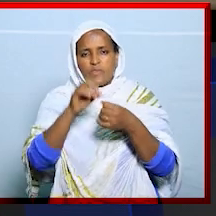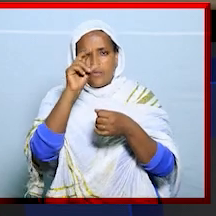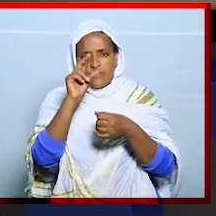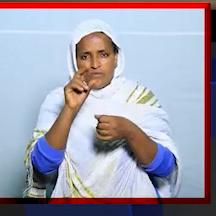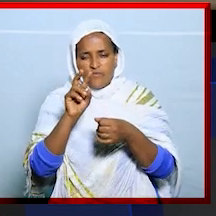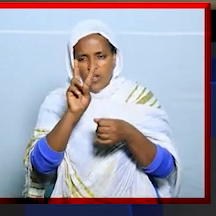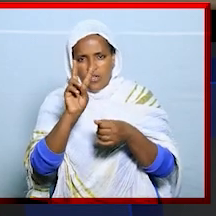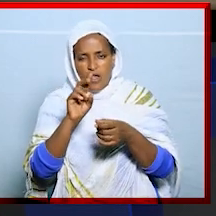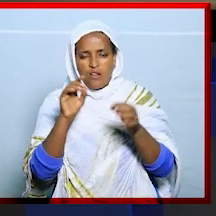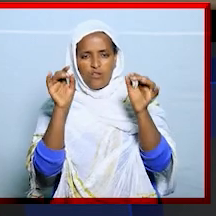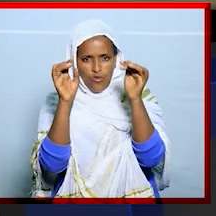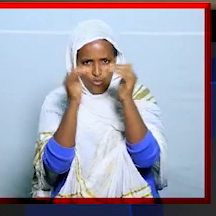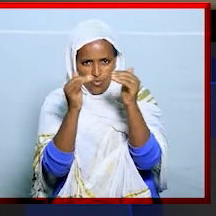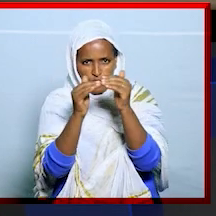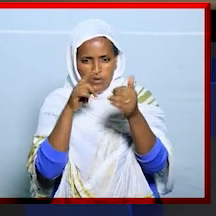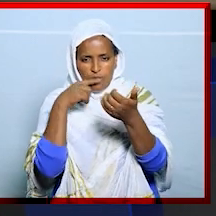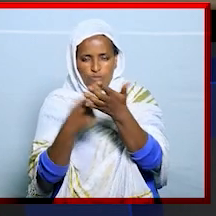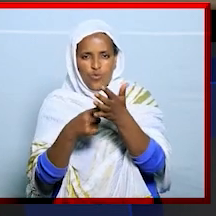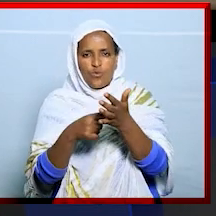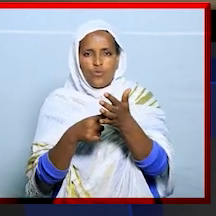ይሄ ቨርናል ኢኩኖክስ የሚሉት